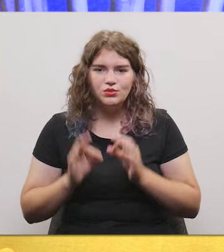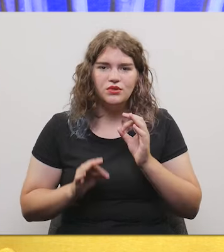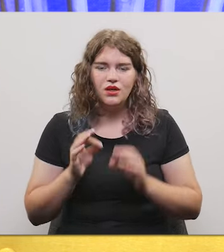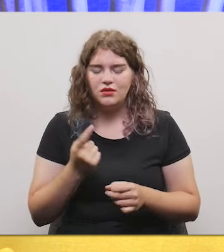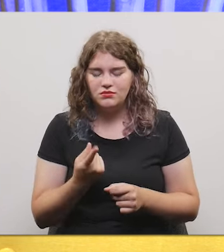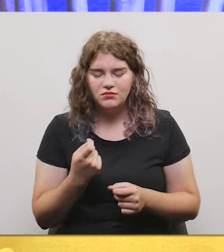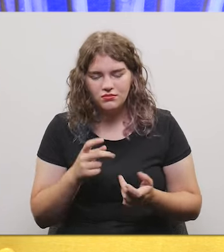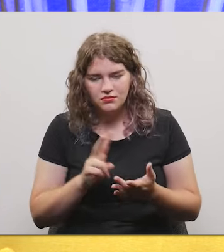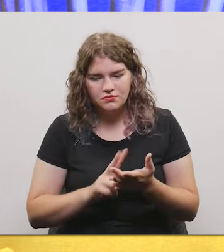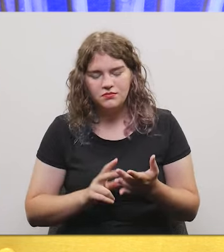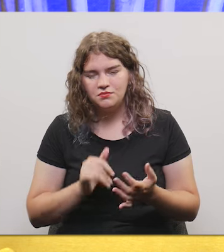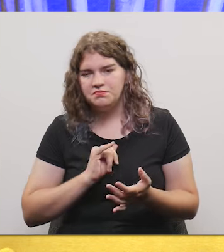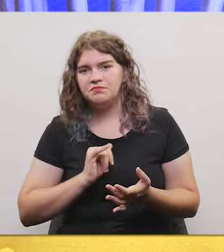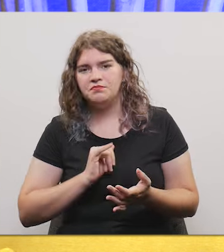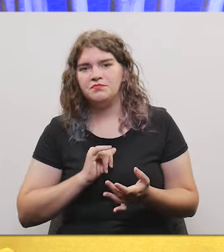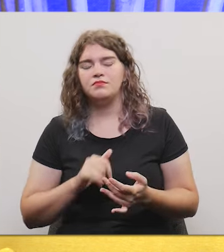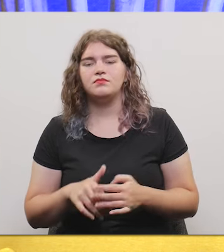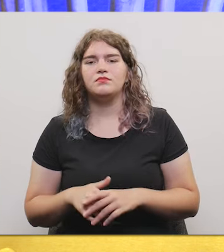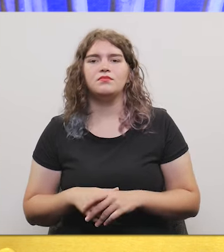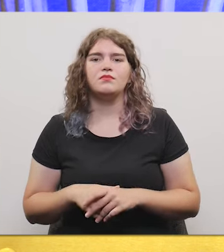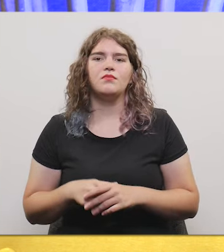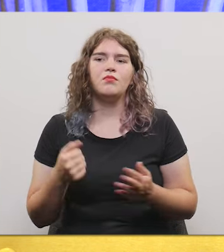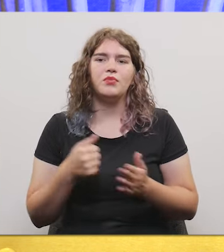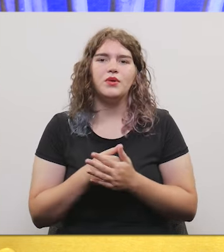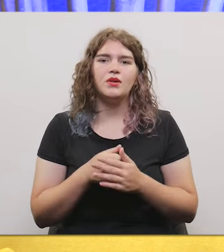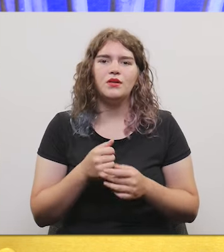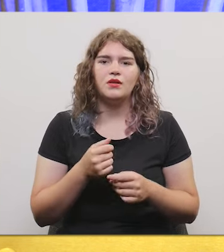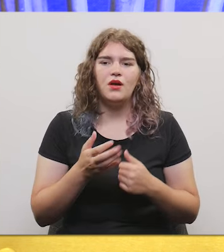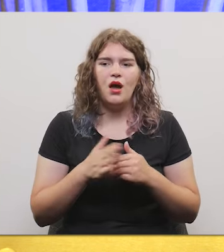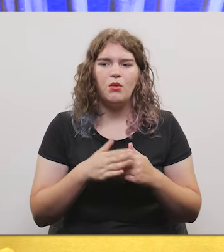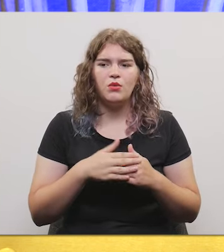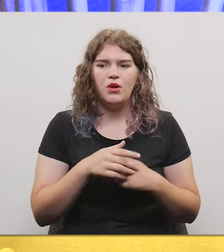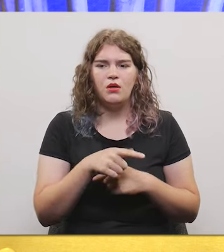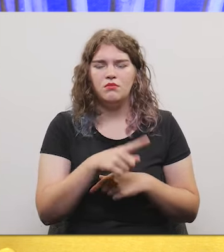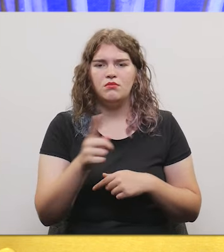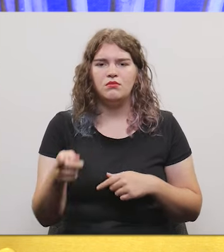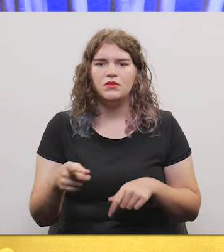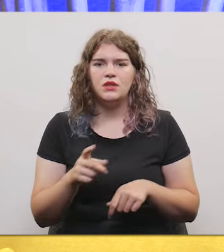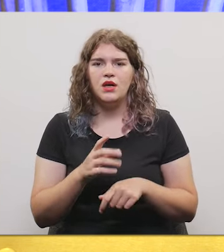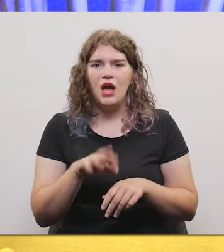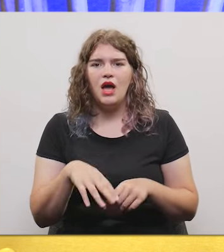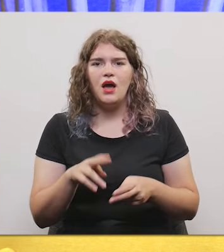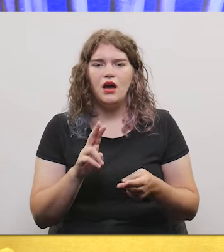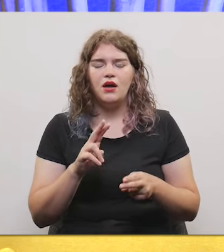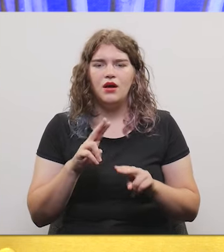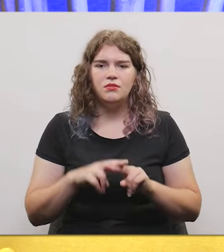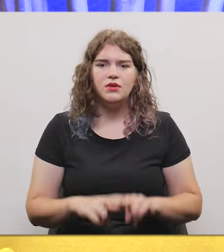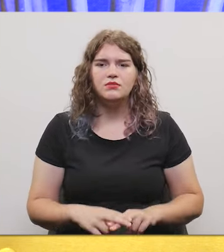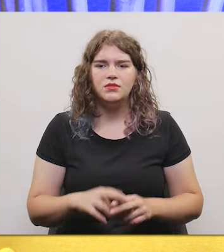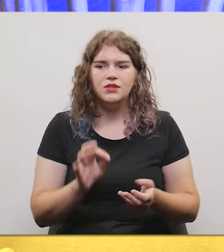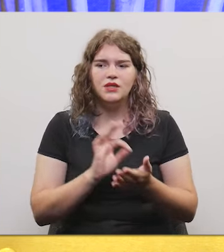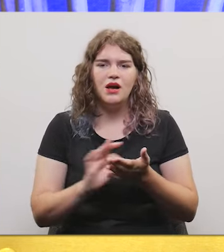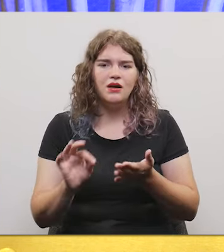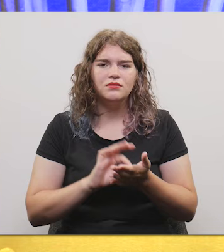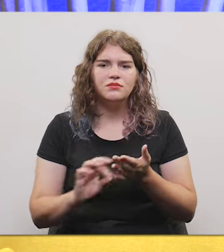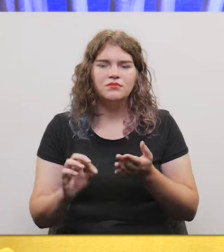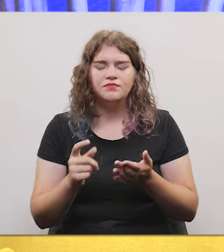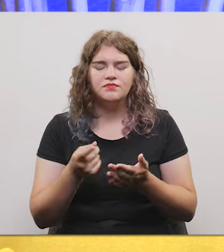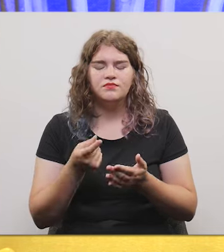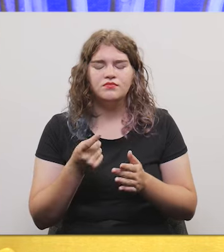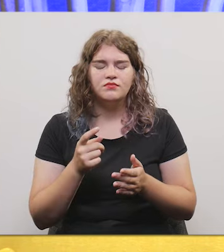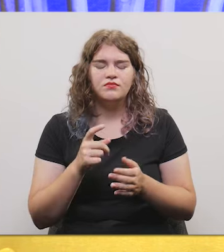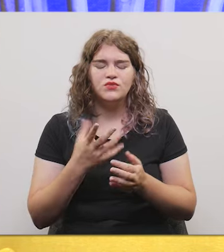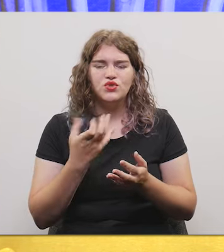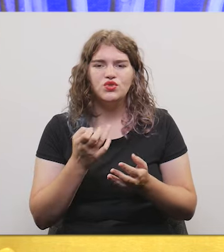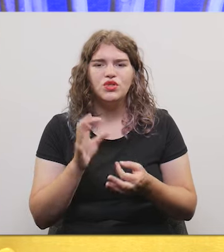stăteam și studiam din ele și până recent am ținut caietele cu ce mi-am scos